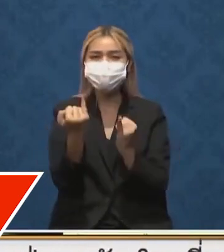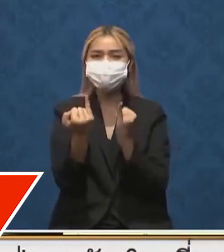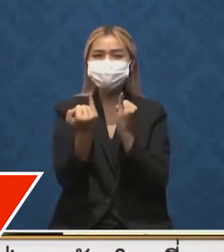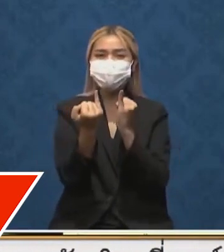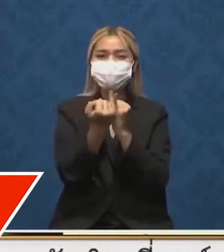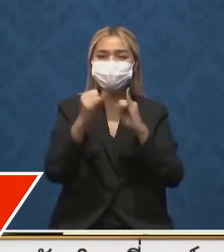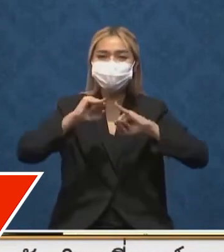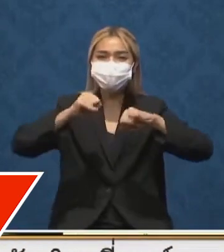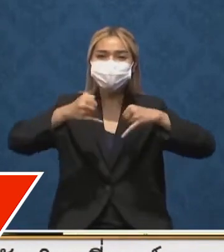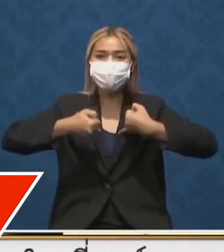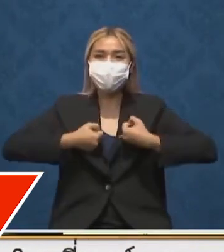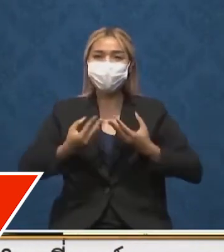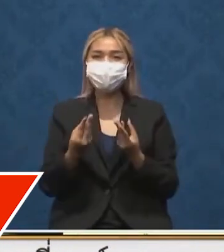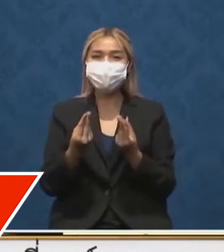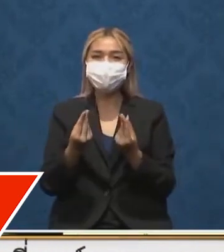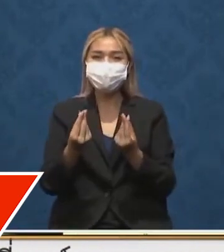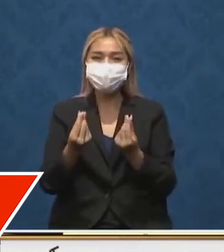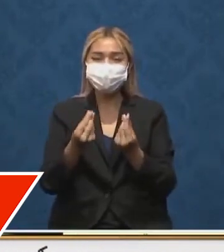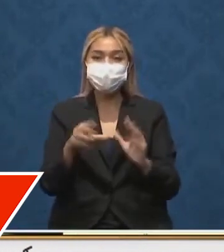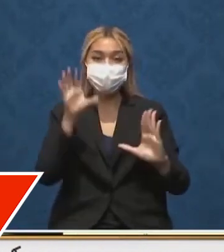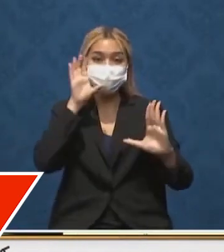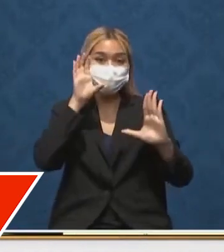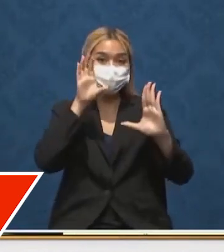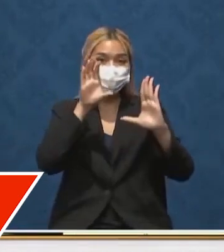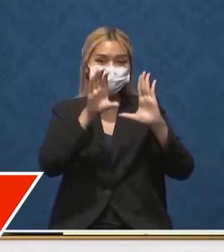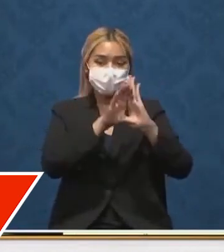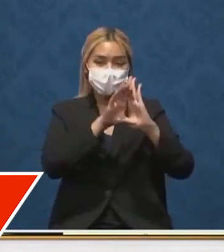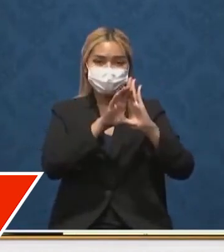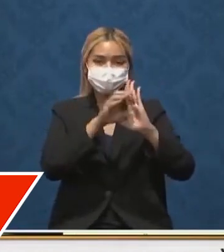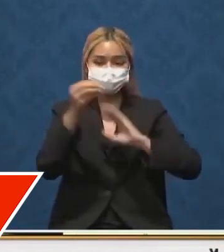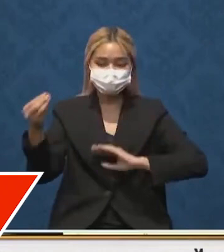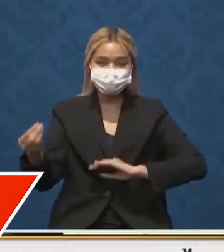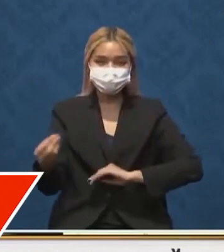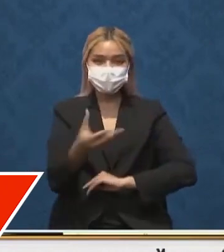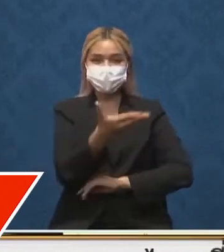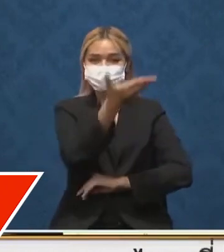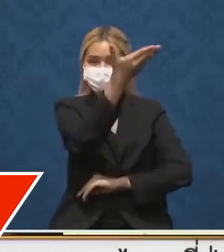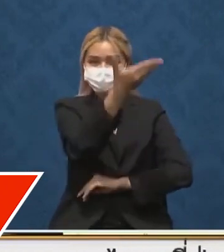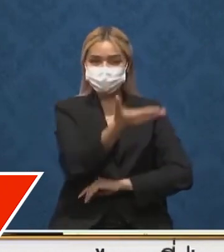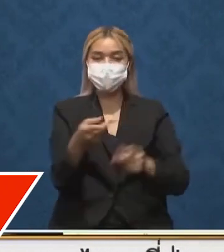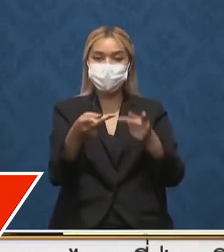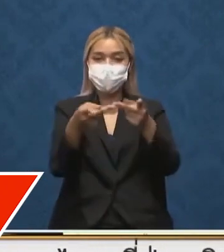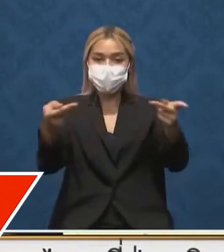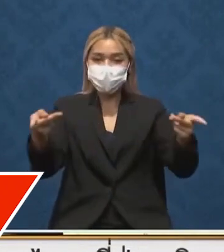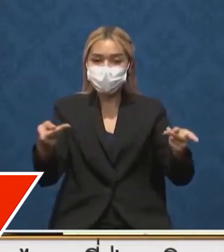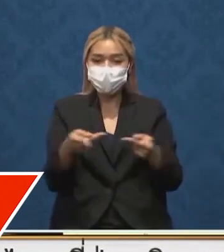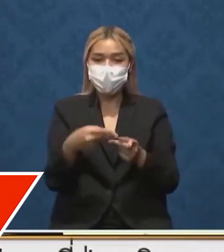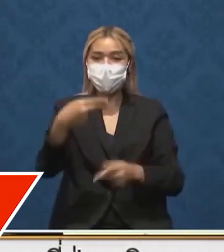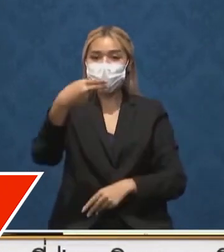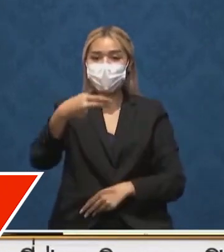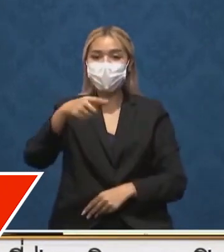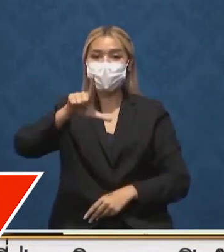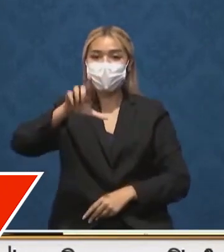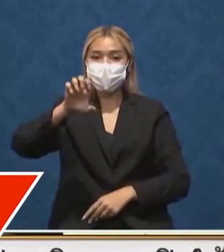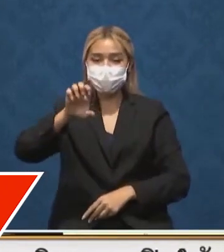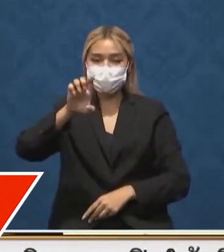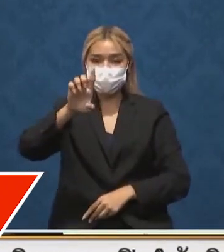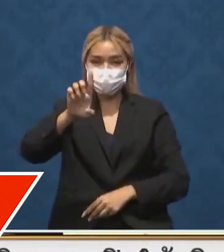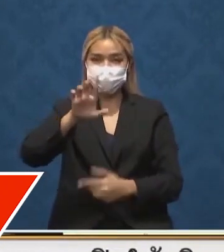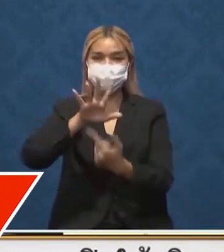เลยขอภาพครับภาพเกาะหลีเป๊ะในปี